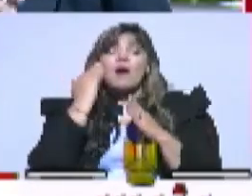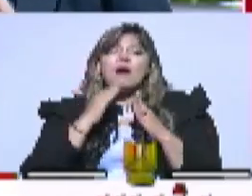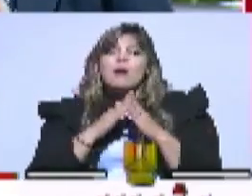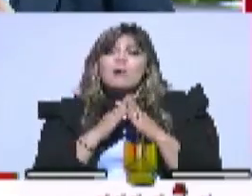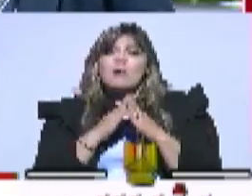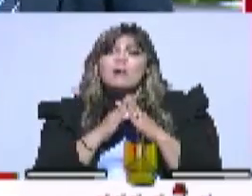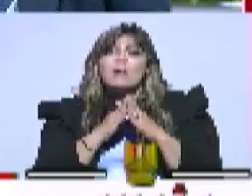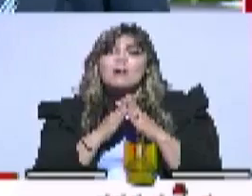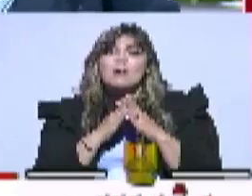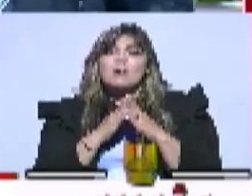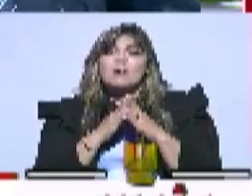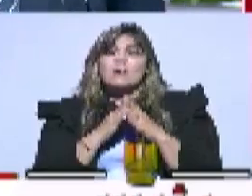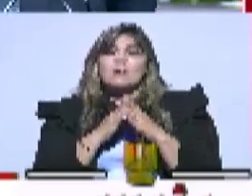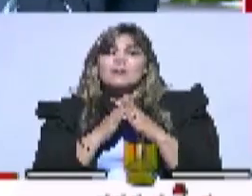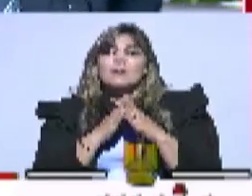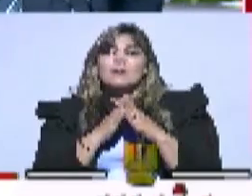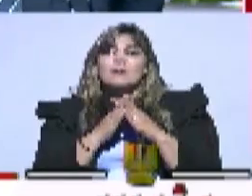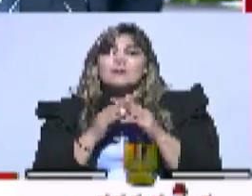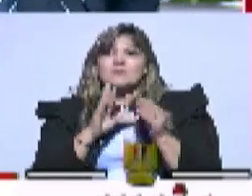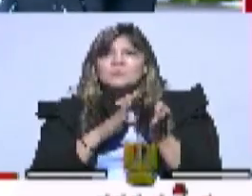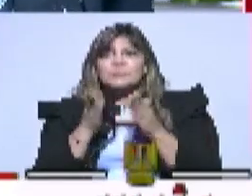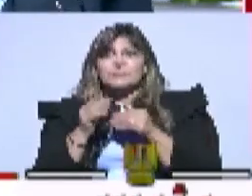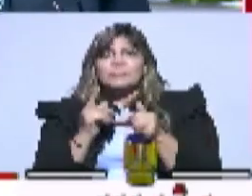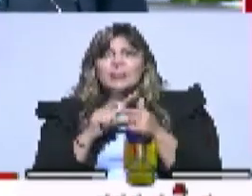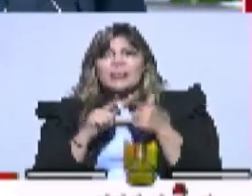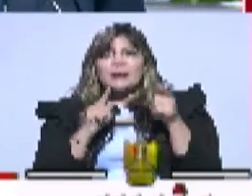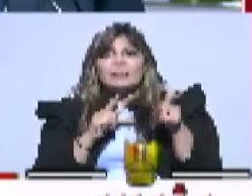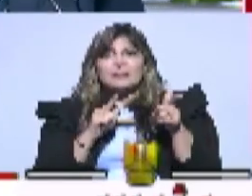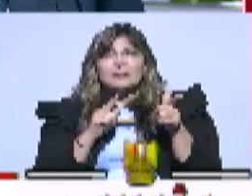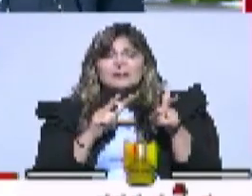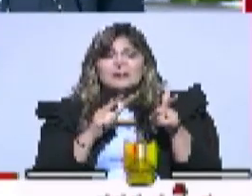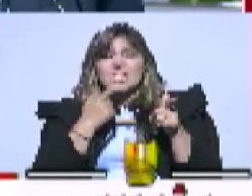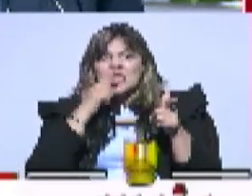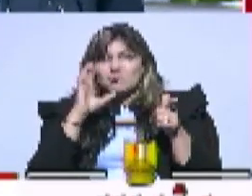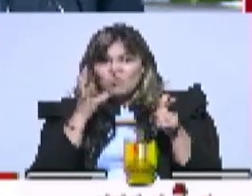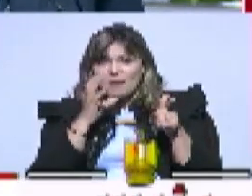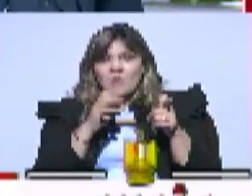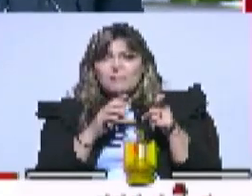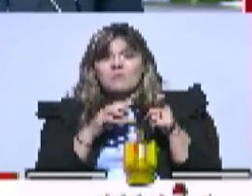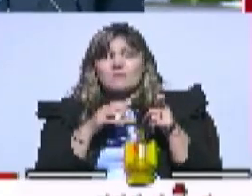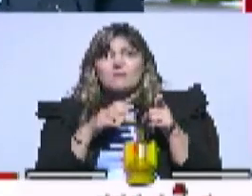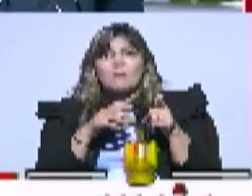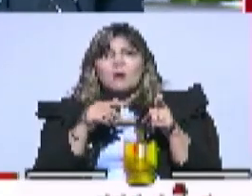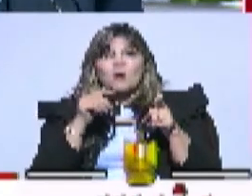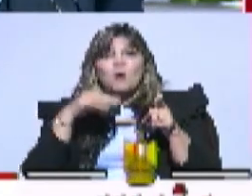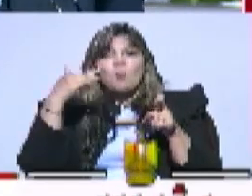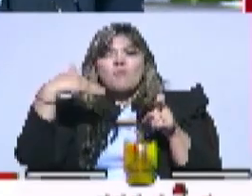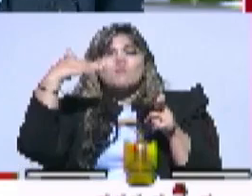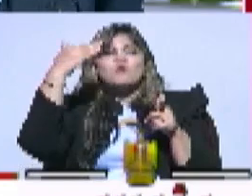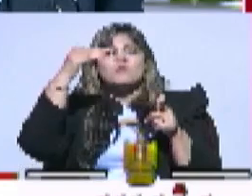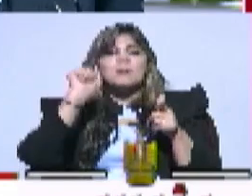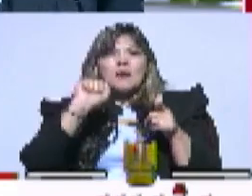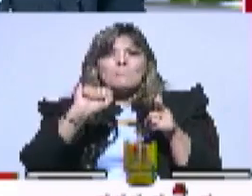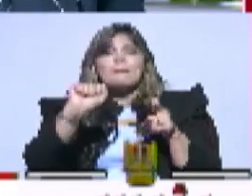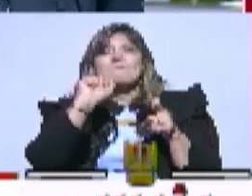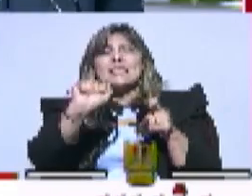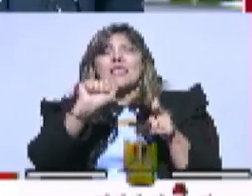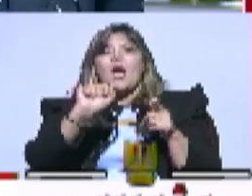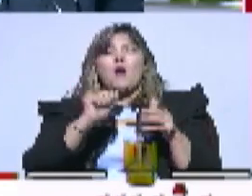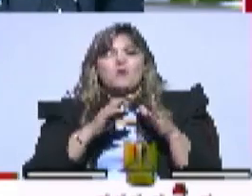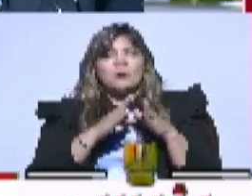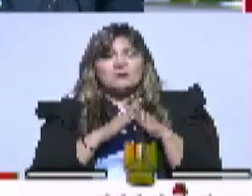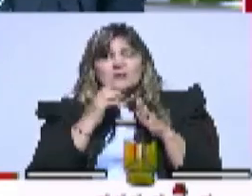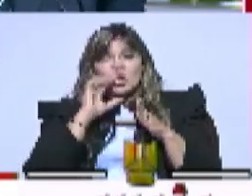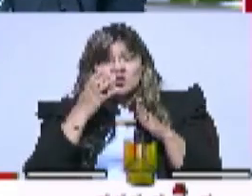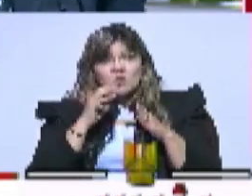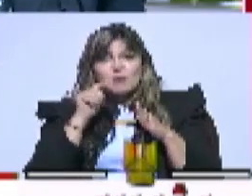عدد الرجال في مصر. دي نمرة واحد. نمرة اتنين، الشباب هو صاحب المستقبل مش احنا، انتوا